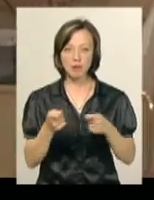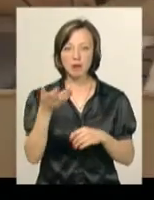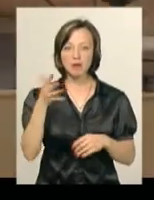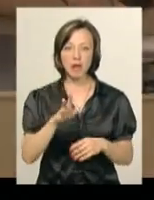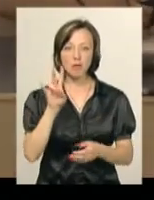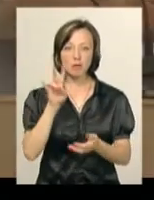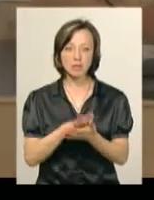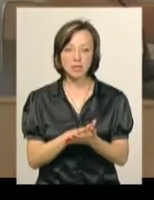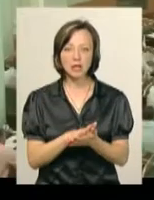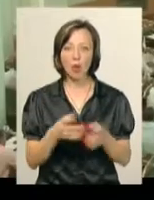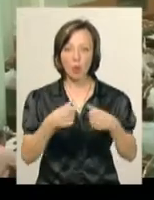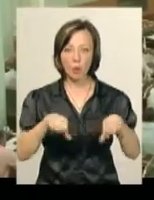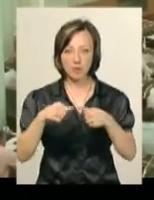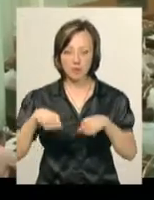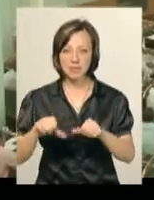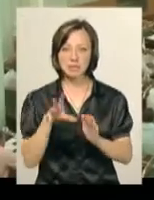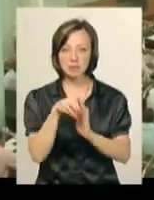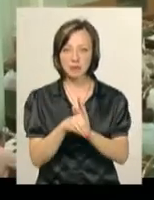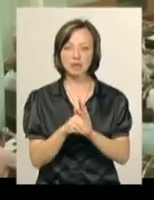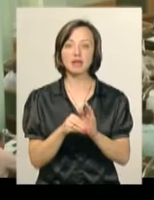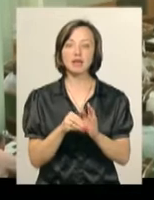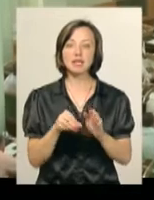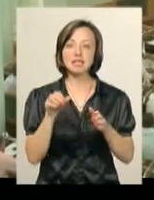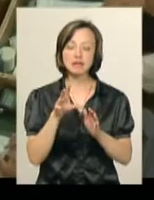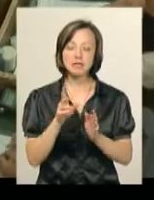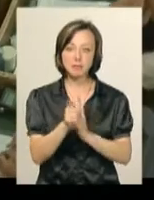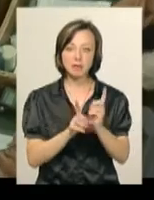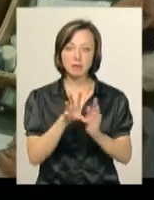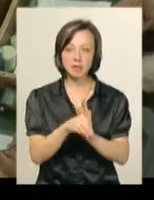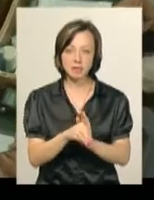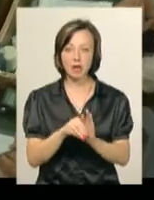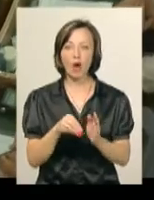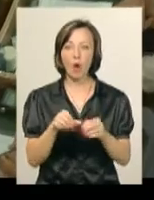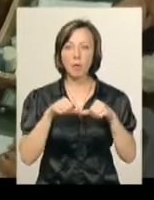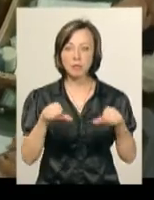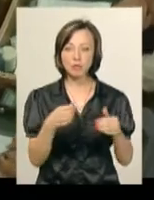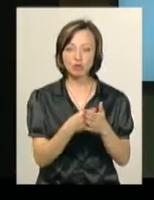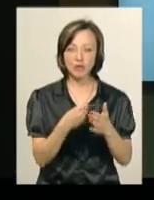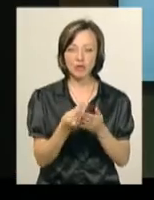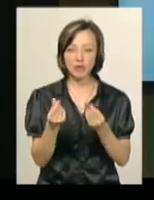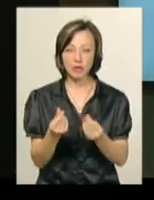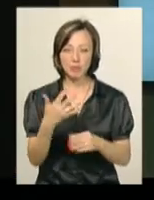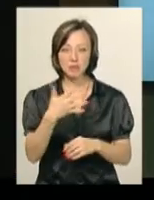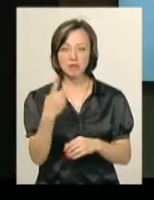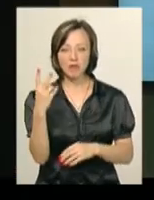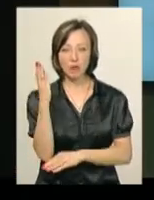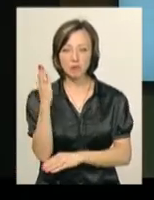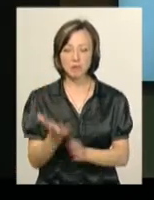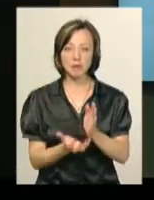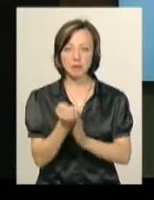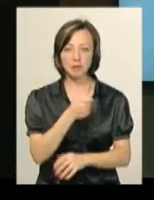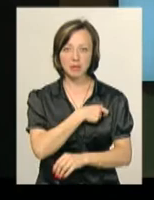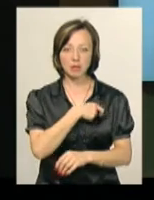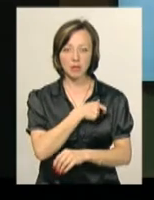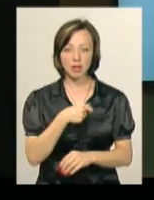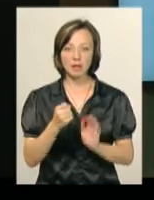постійних комісій облради. Зміни внесли члени постійної комісії з питань бюджету та фінансів. Їх 50-ма двома голосами підтримали